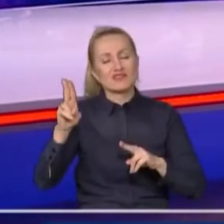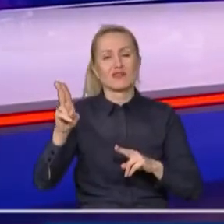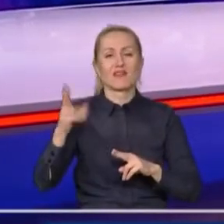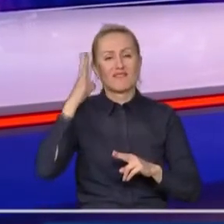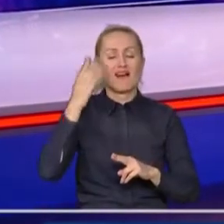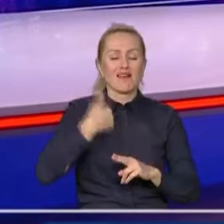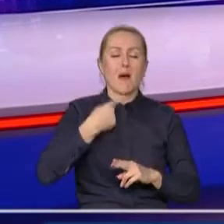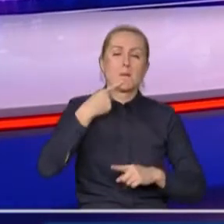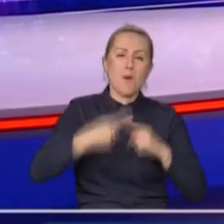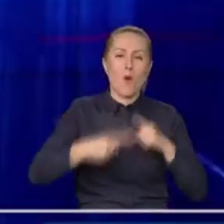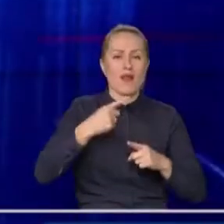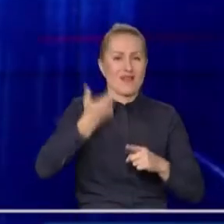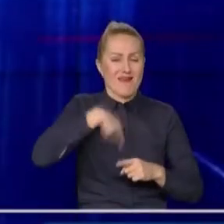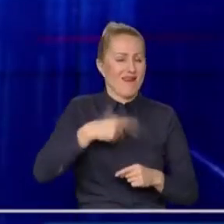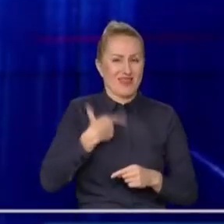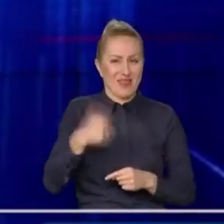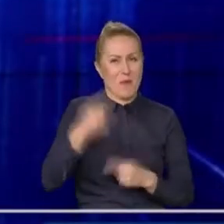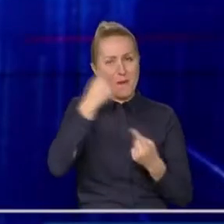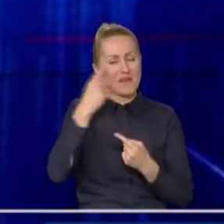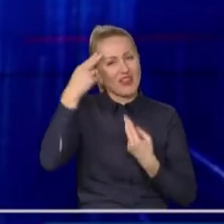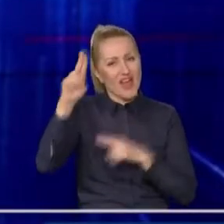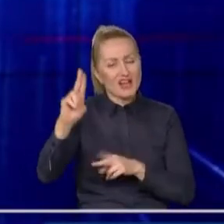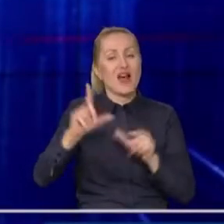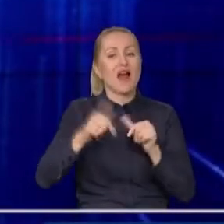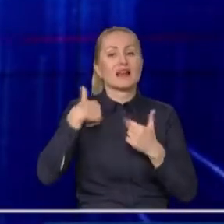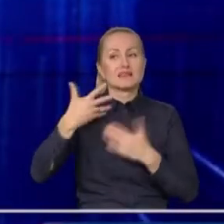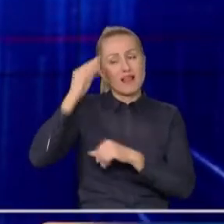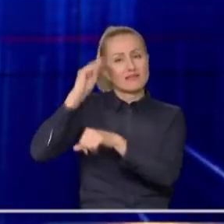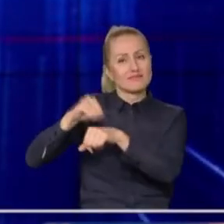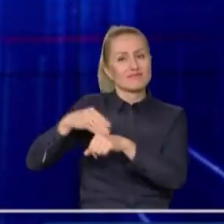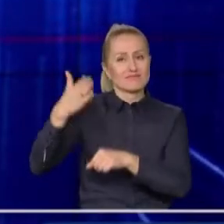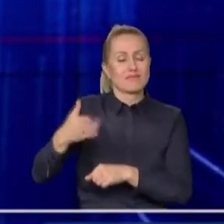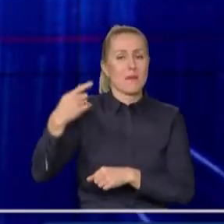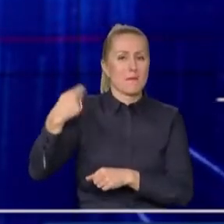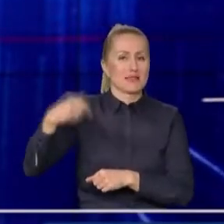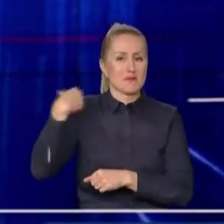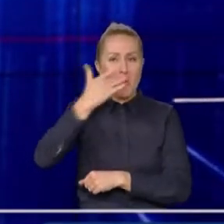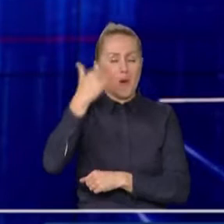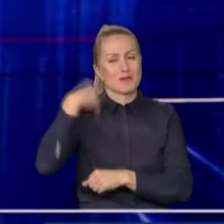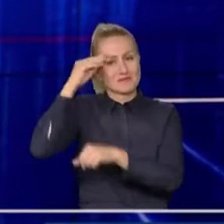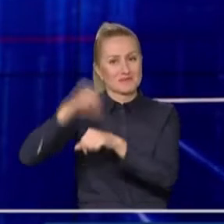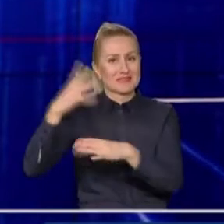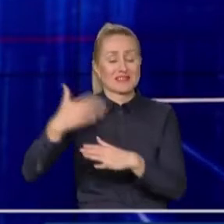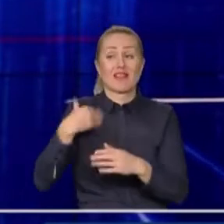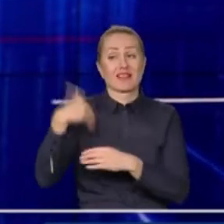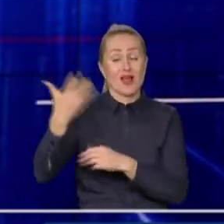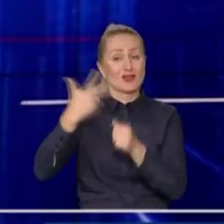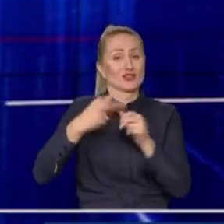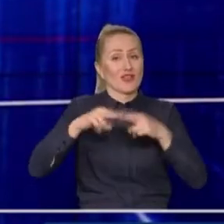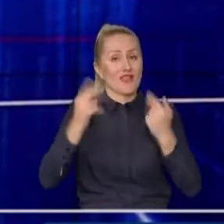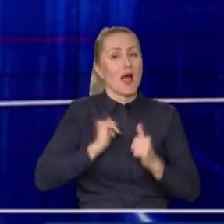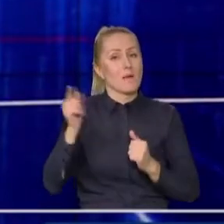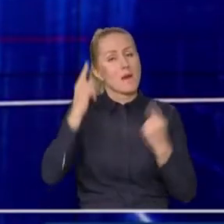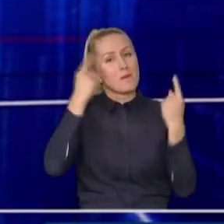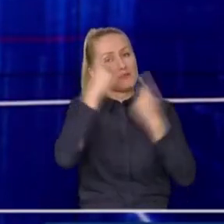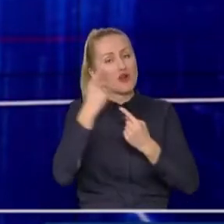nie powinien się kierować nadzieją, ale chcieliśmy wysłać reżimowi Łukaszenki jasny sygnał. Te 30 dni to miał być czas do